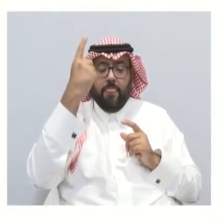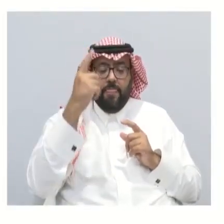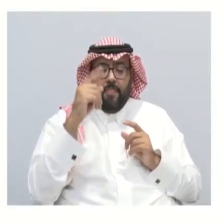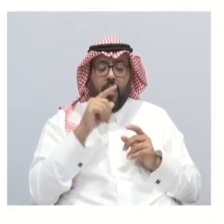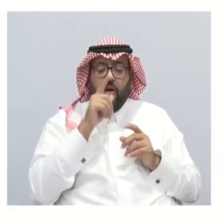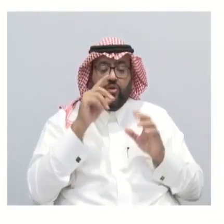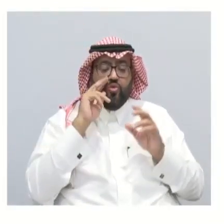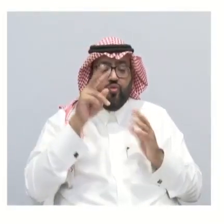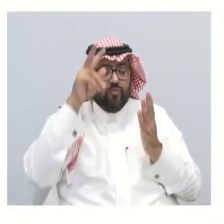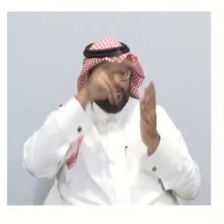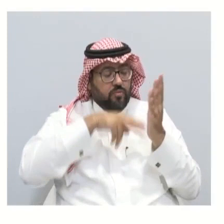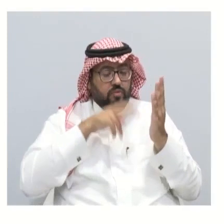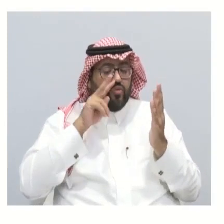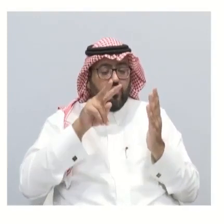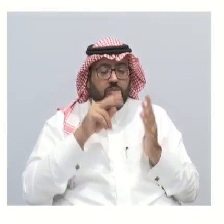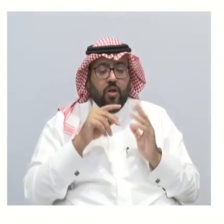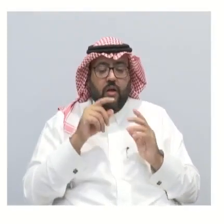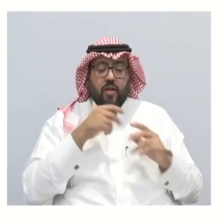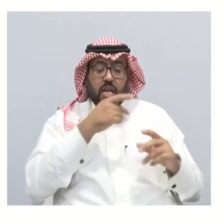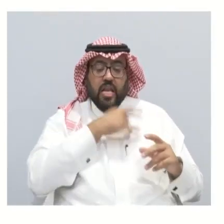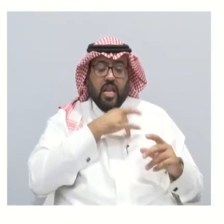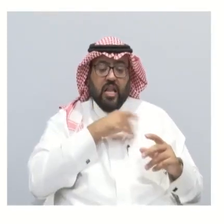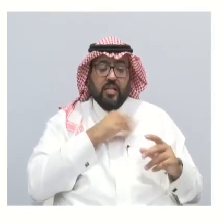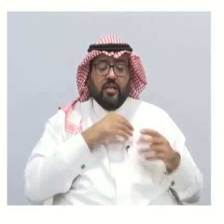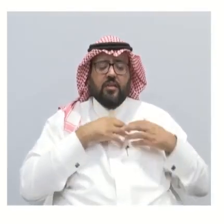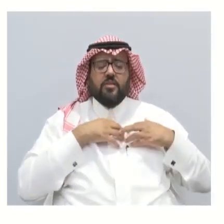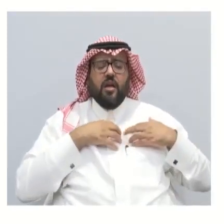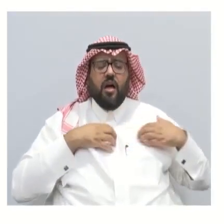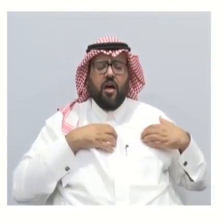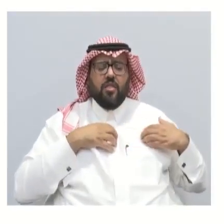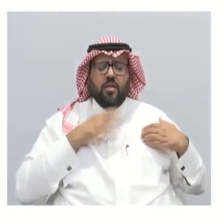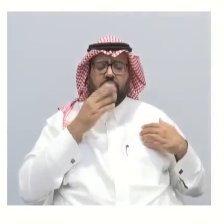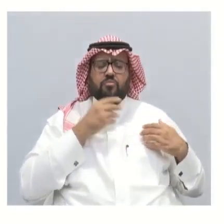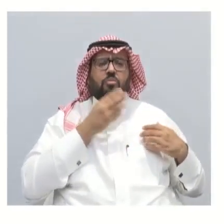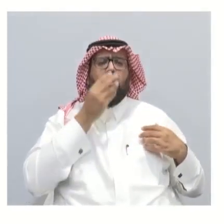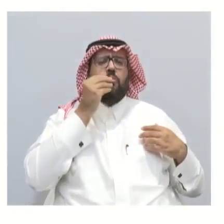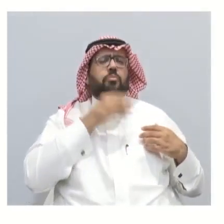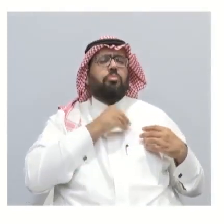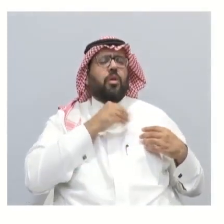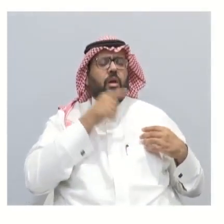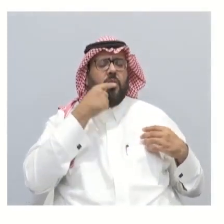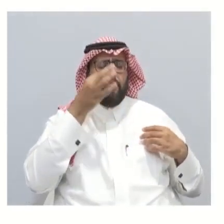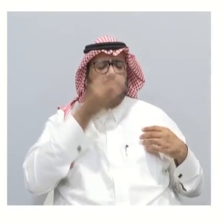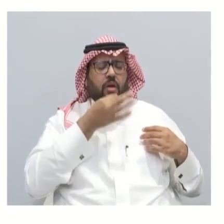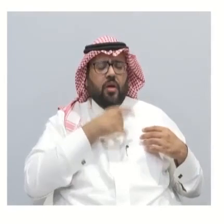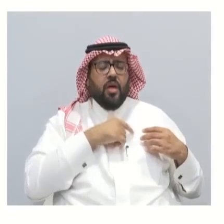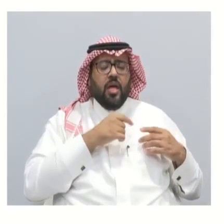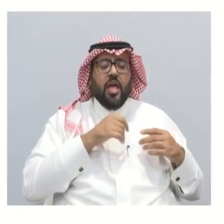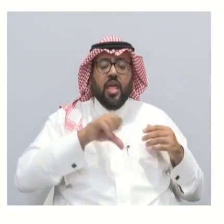الى هذا الكلام اخواني واخواتي فليس للقلب سعاده ولا لذه تامه الا